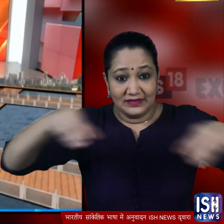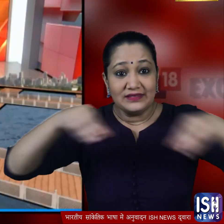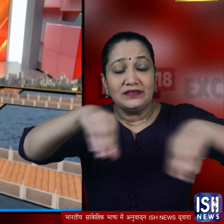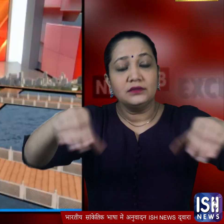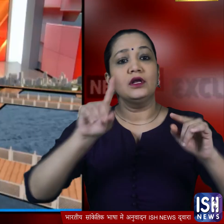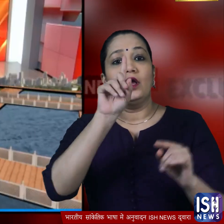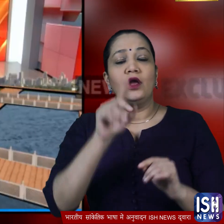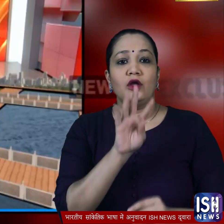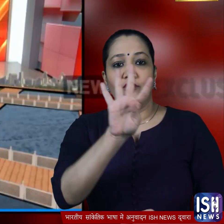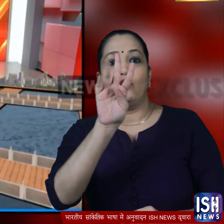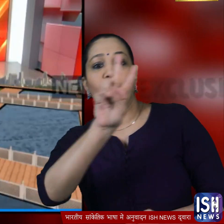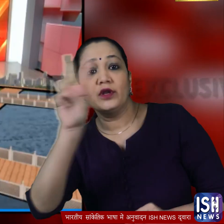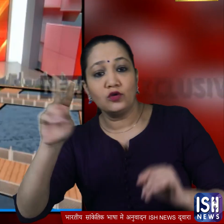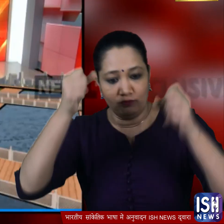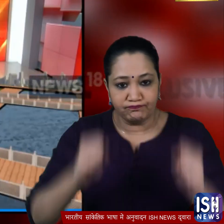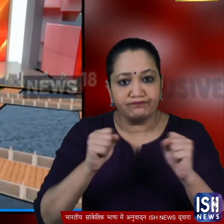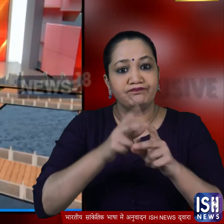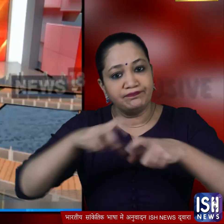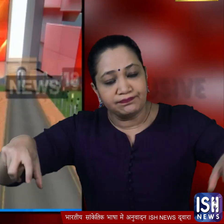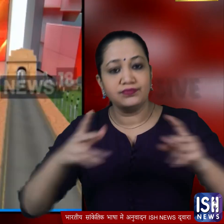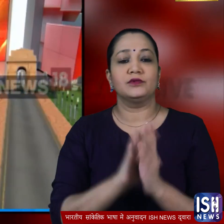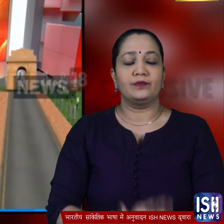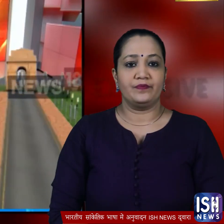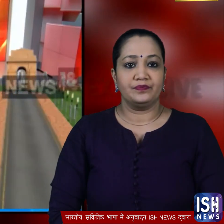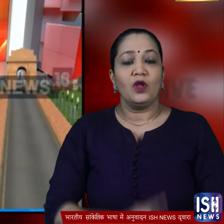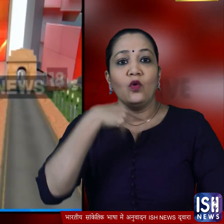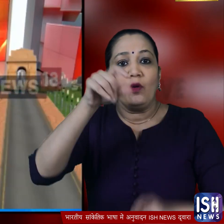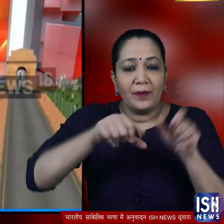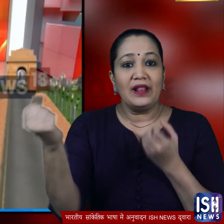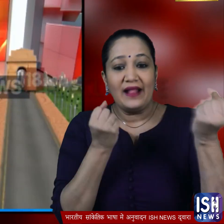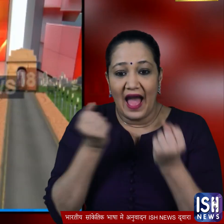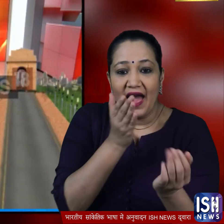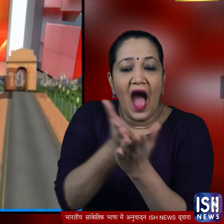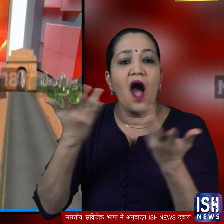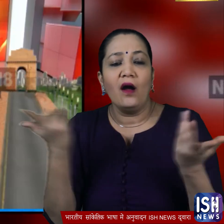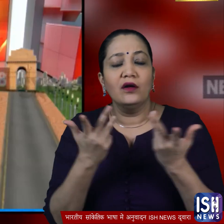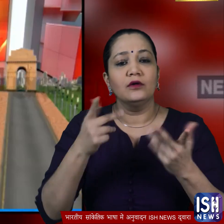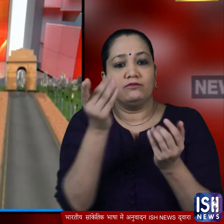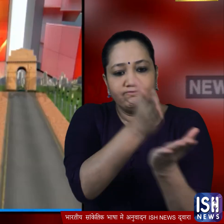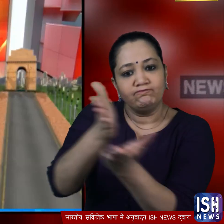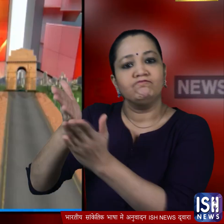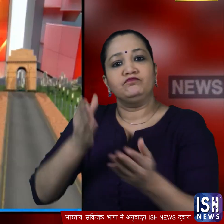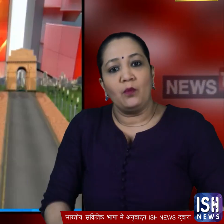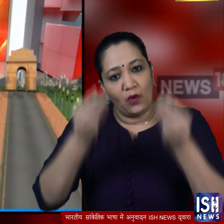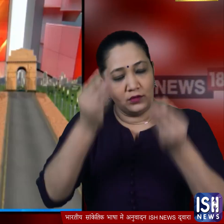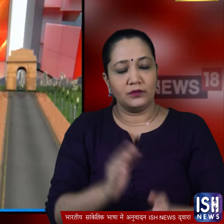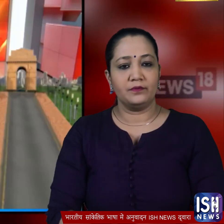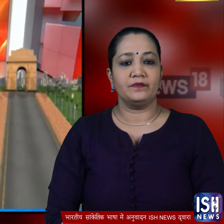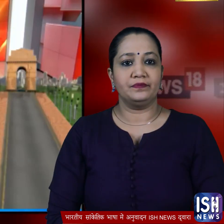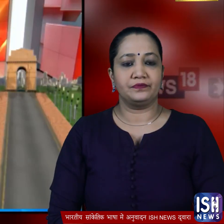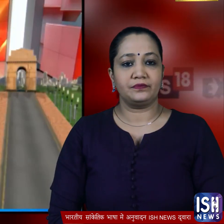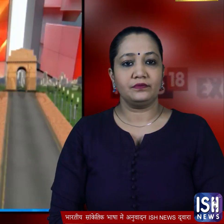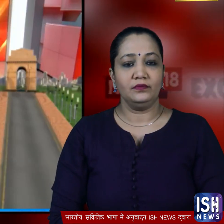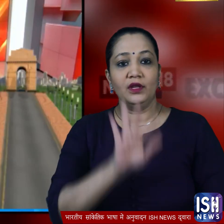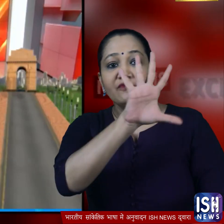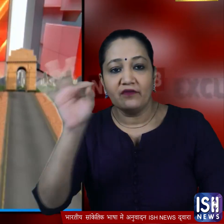की 422 बेंच भी लगाई गई हैं। उन लोगों की सहूलियत का भी ध्यान रखा गया है जो वहां गाड़ियों से पहुंचते हैं। उनके लिए पार्किंग की जगह बढ़ा दी गई है।